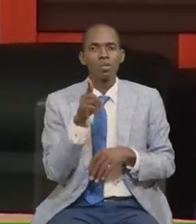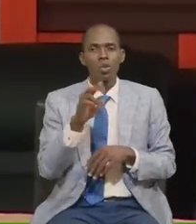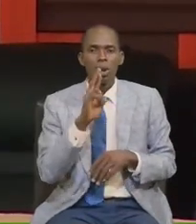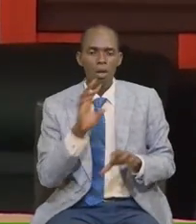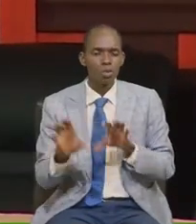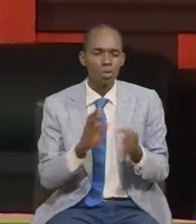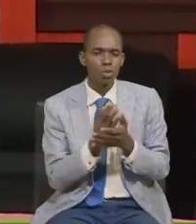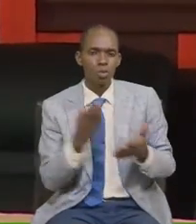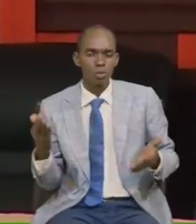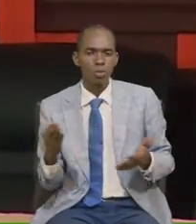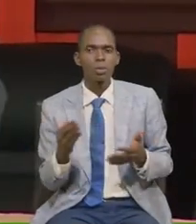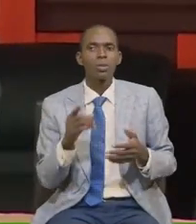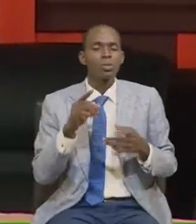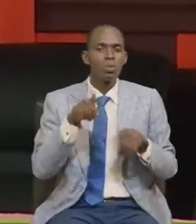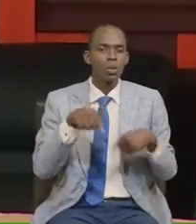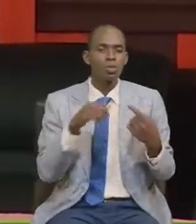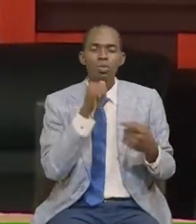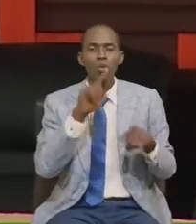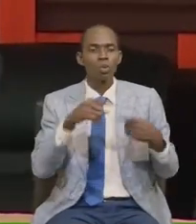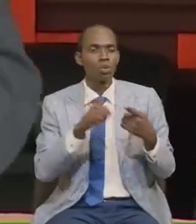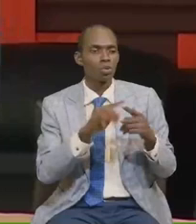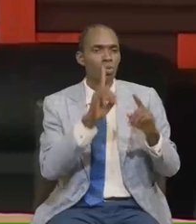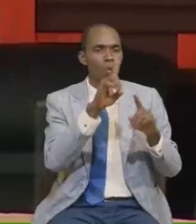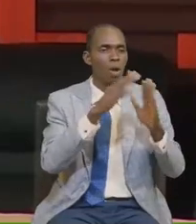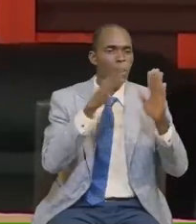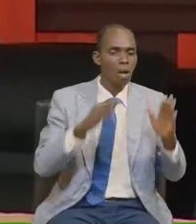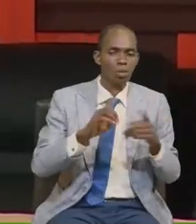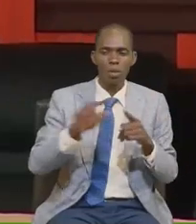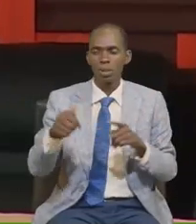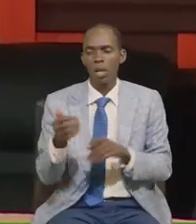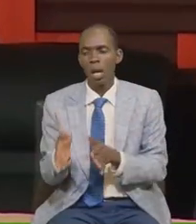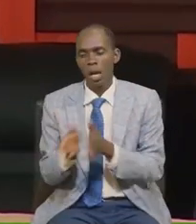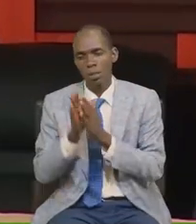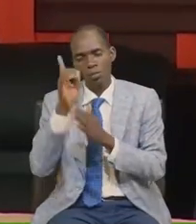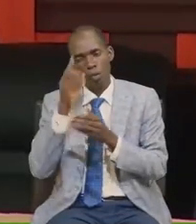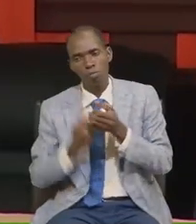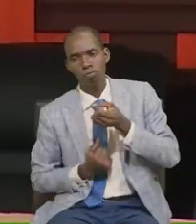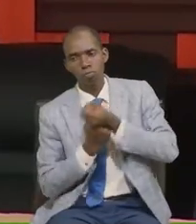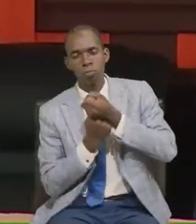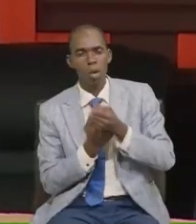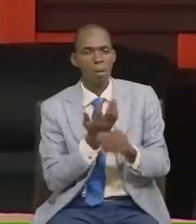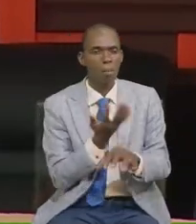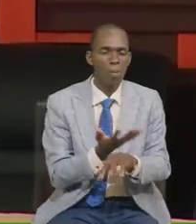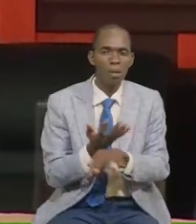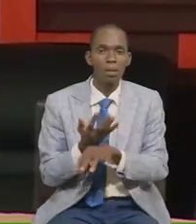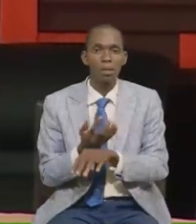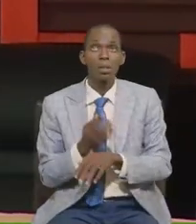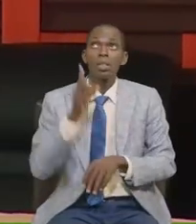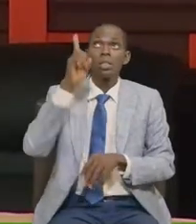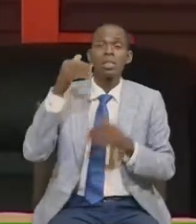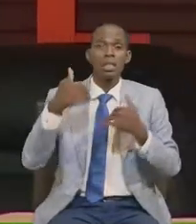maison, mendiant, demandant de soutien. Il a assigné un